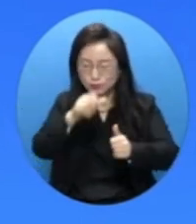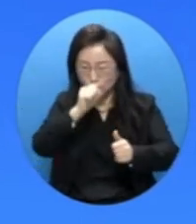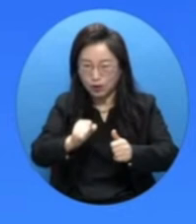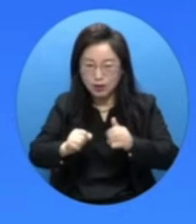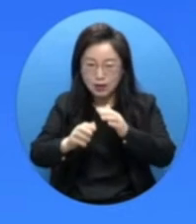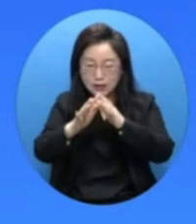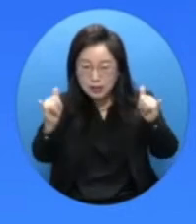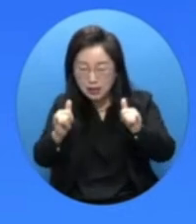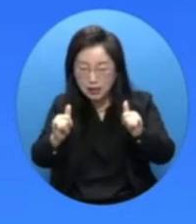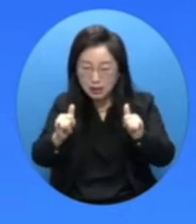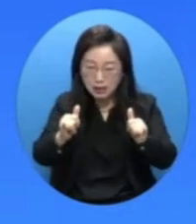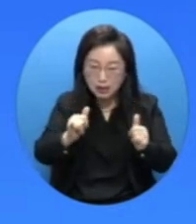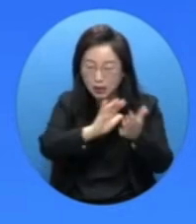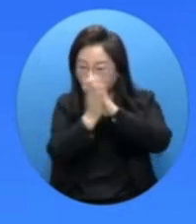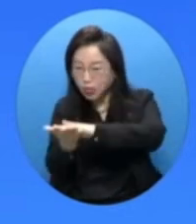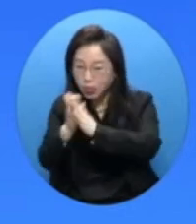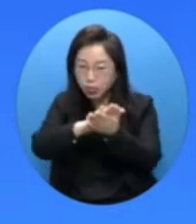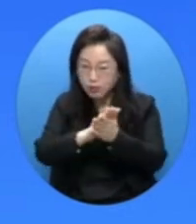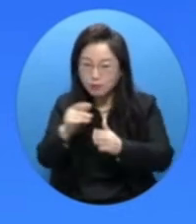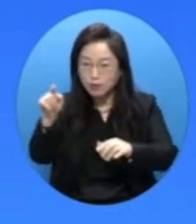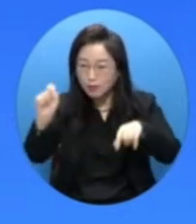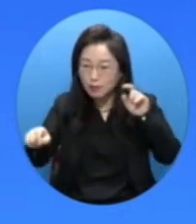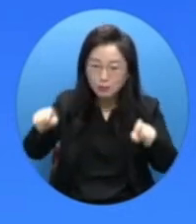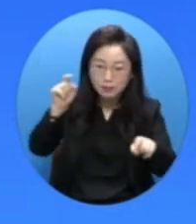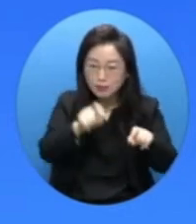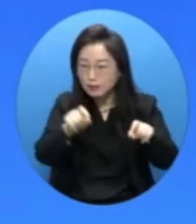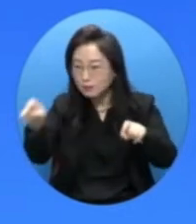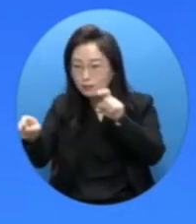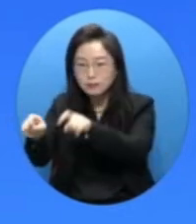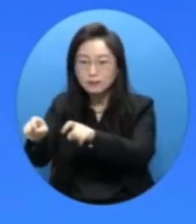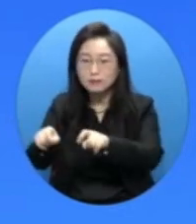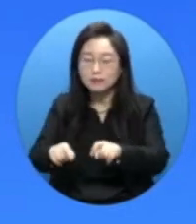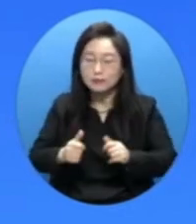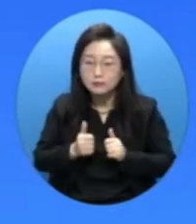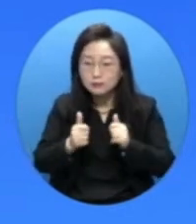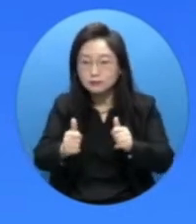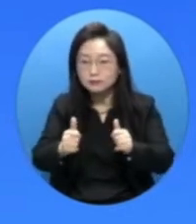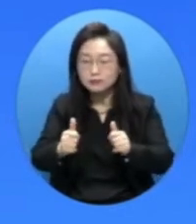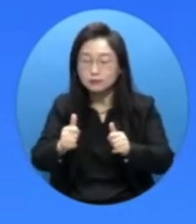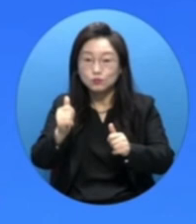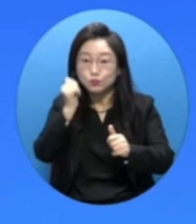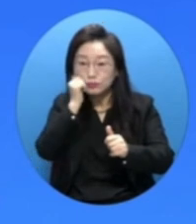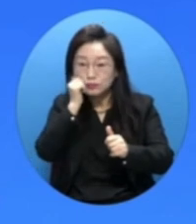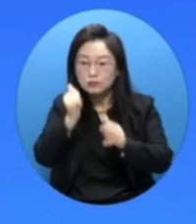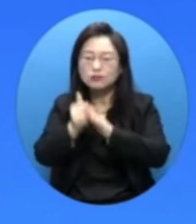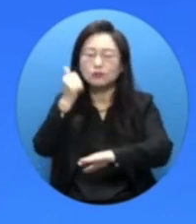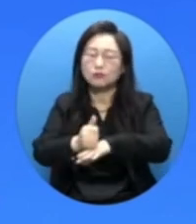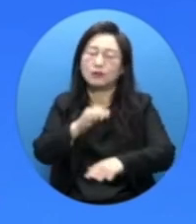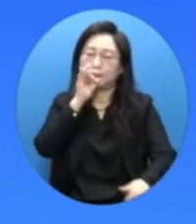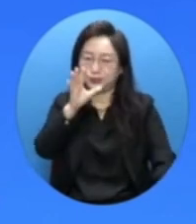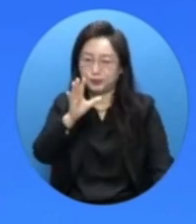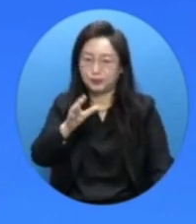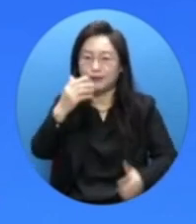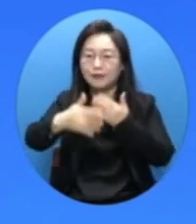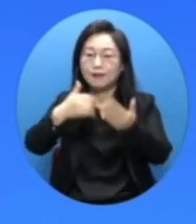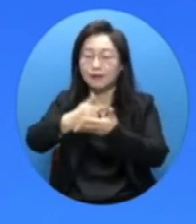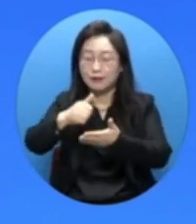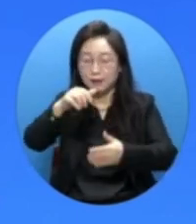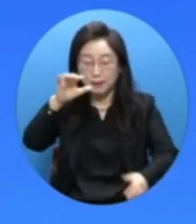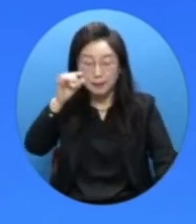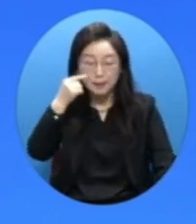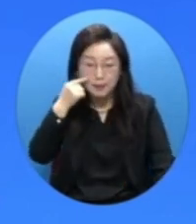따라 이렇게 갔다 저렇게 갔다 그렇게 하면서 최선을 다하지 못하는 사람은 절대 성공할 수가 없습니다 우리가 하나님 앞에 최선을 다하여